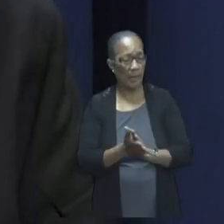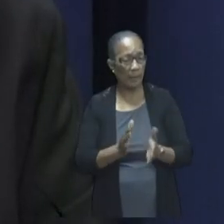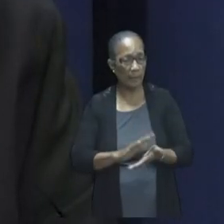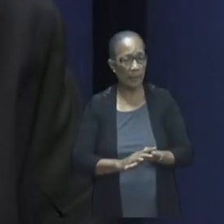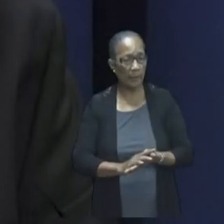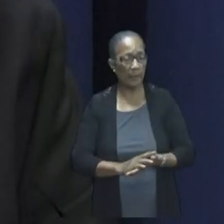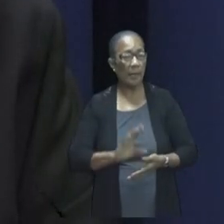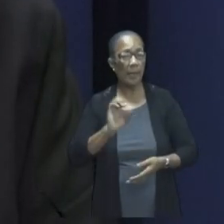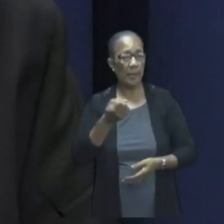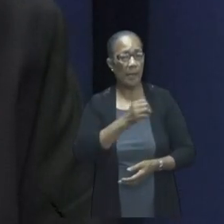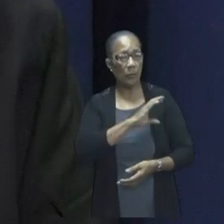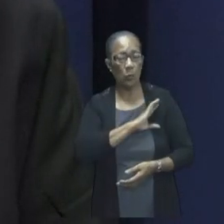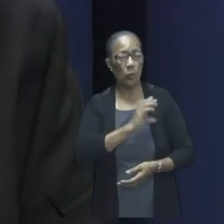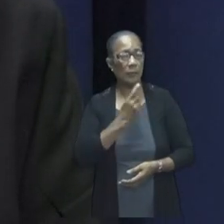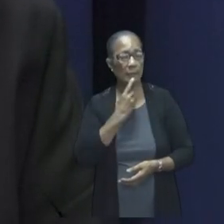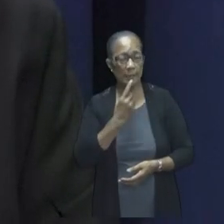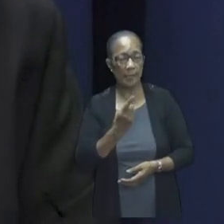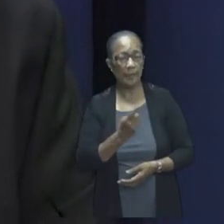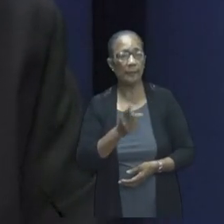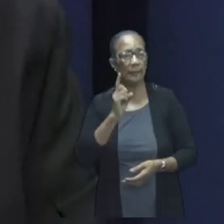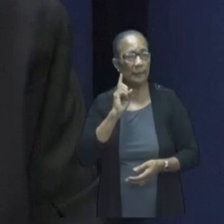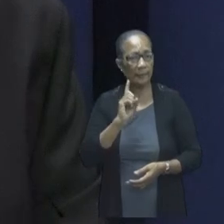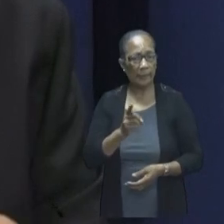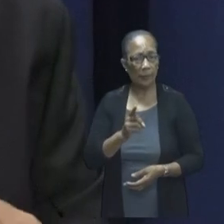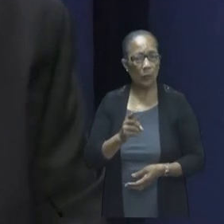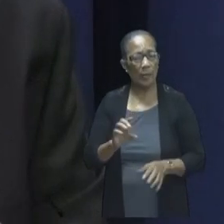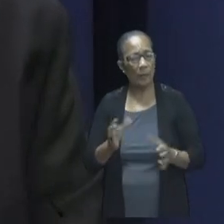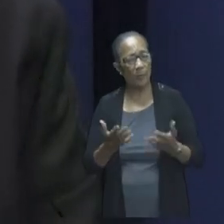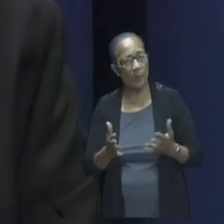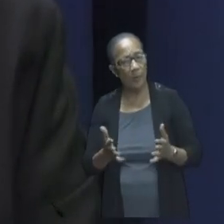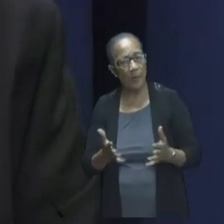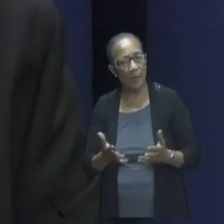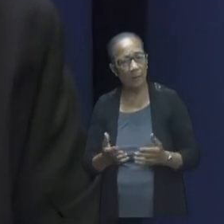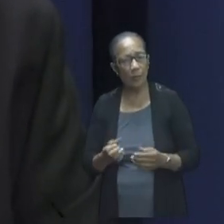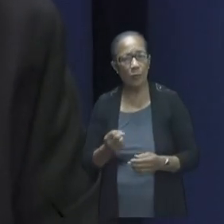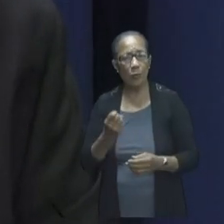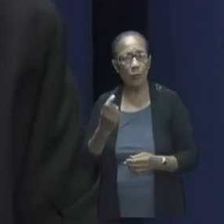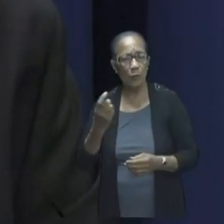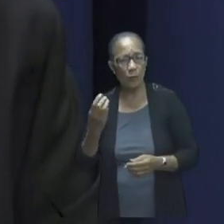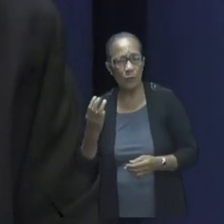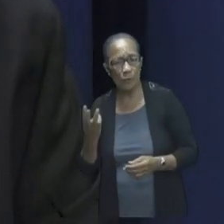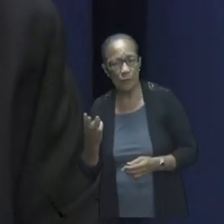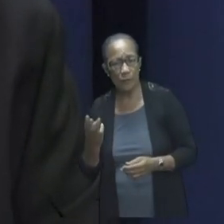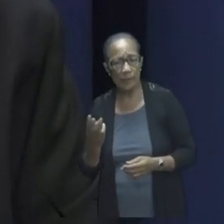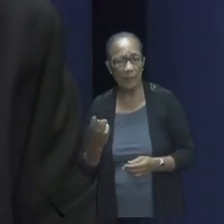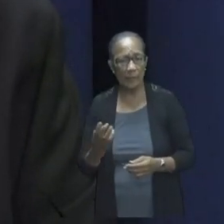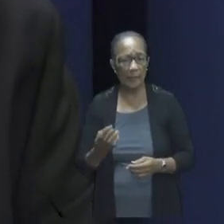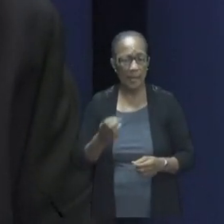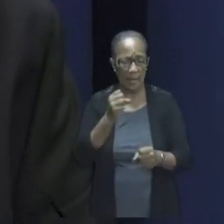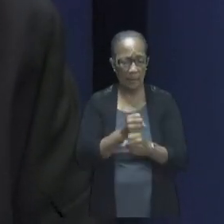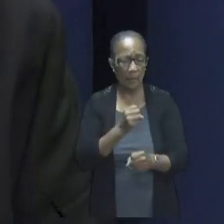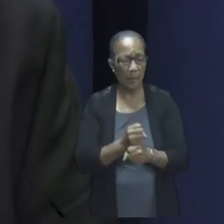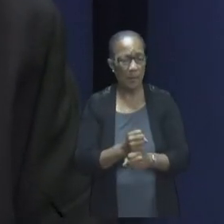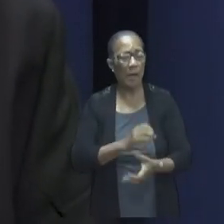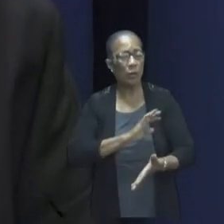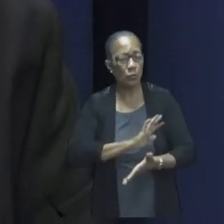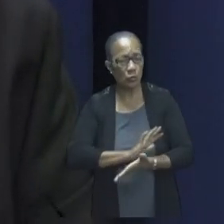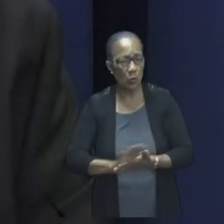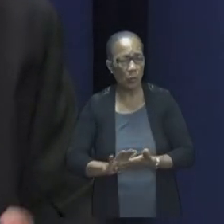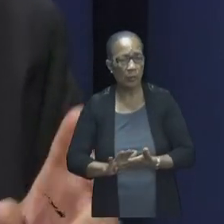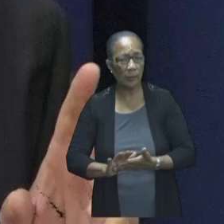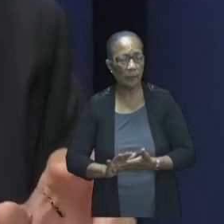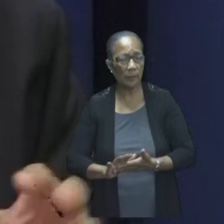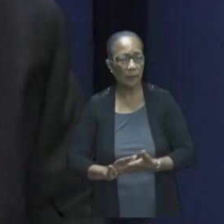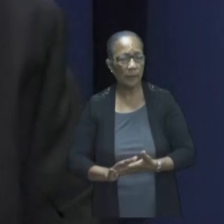kunnen wij ook niet zeggen daar twee bepaalde dat leah hoeveelheid karbonkel die tijd hebben geproduceerd zonder dat